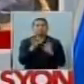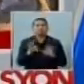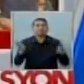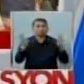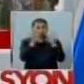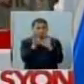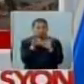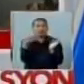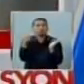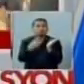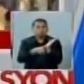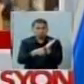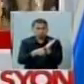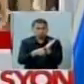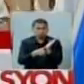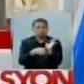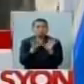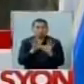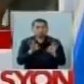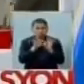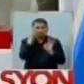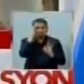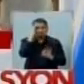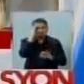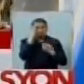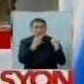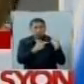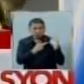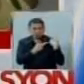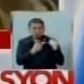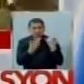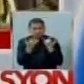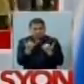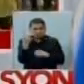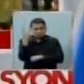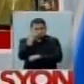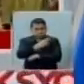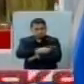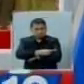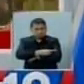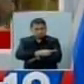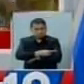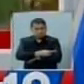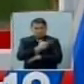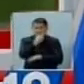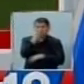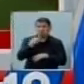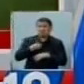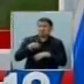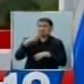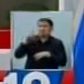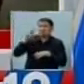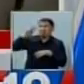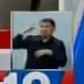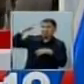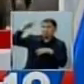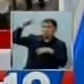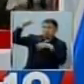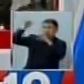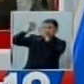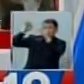sa tingin nila eh, responsibilidad nila sa bayan na makaboto ngayong araw nito. At dahil sila naman hindi makakaakyat kung nasa mataas na palapag yung kanilang mga